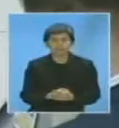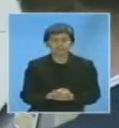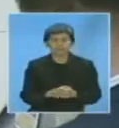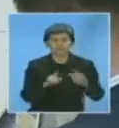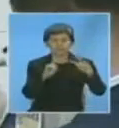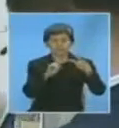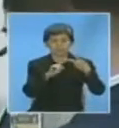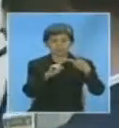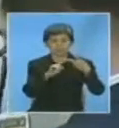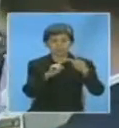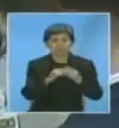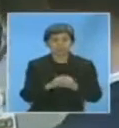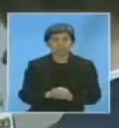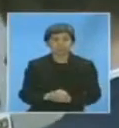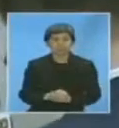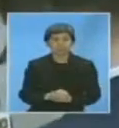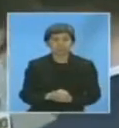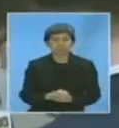สุรชัย